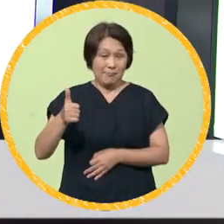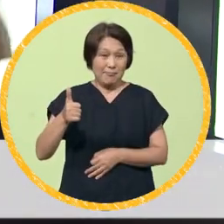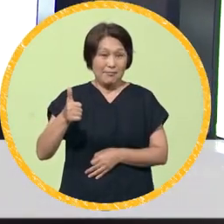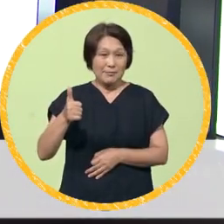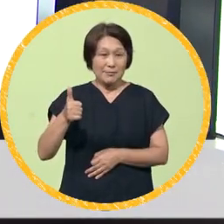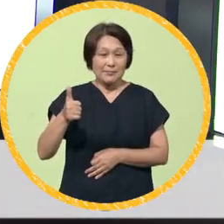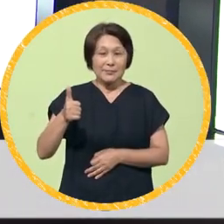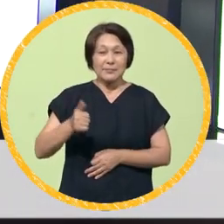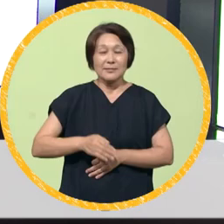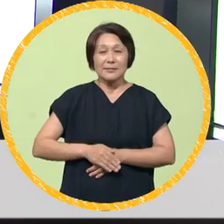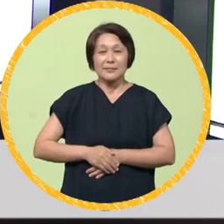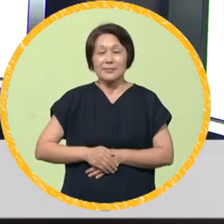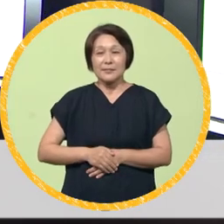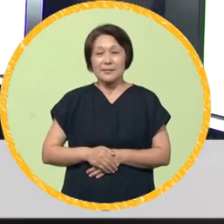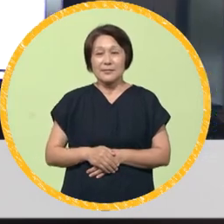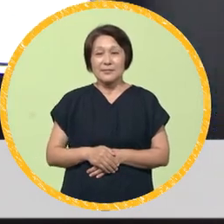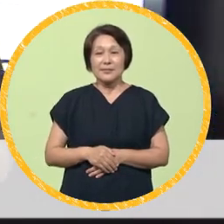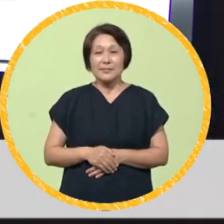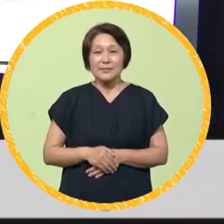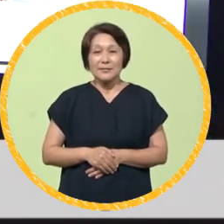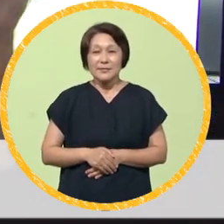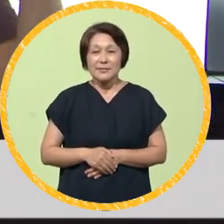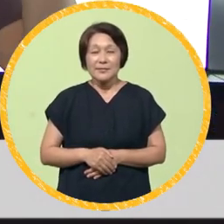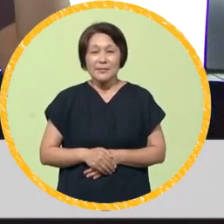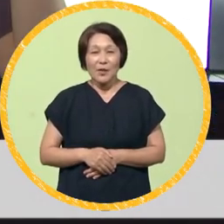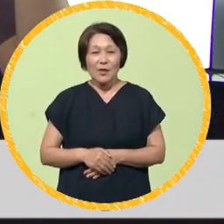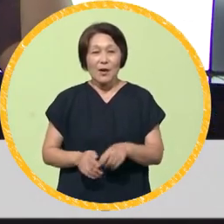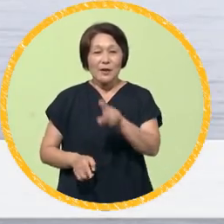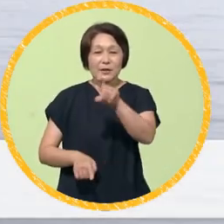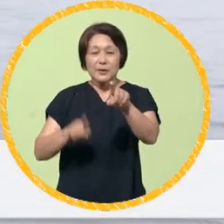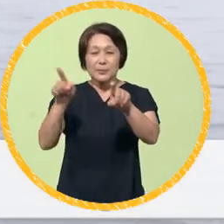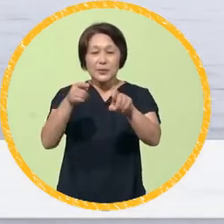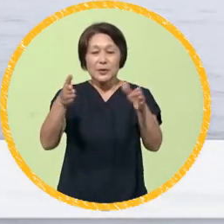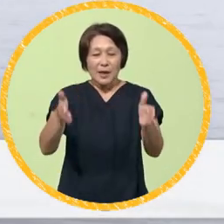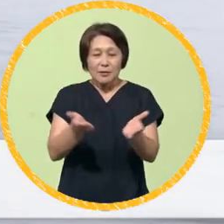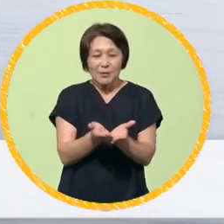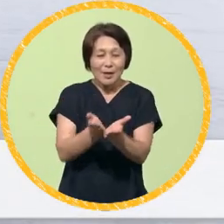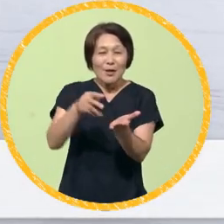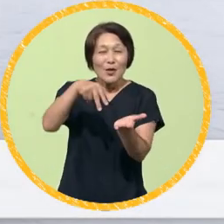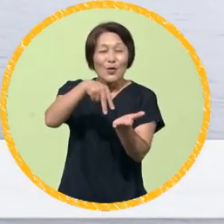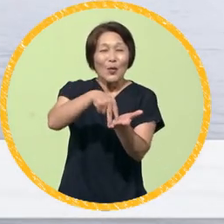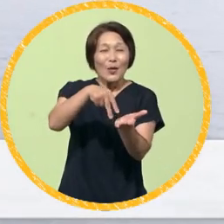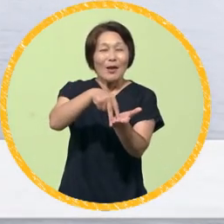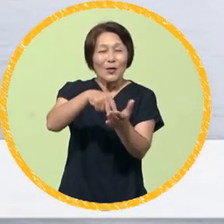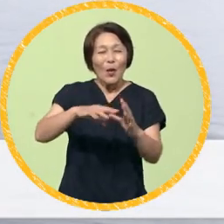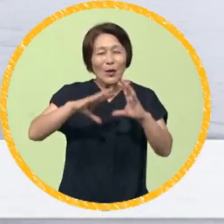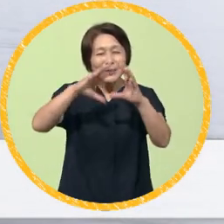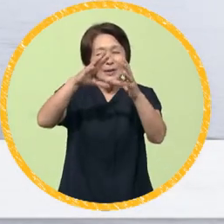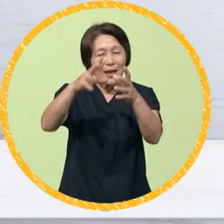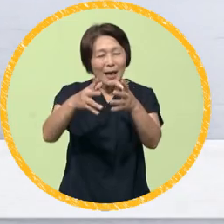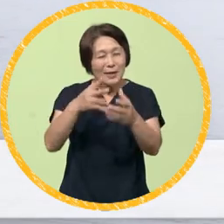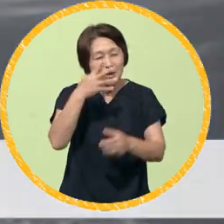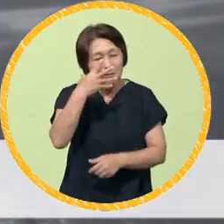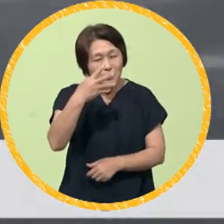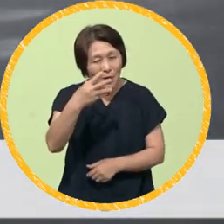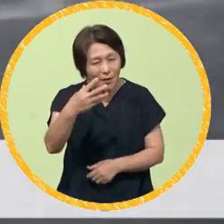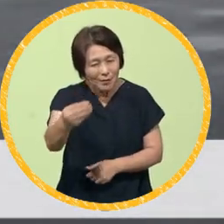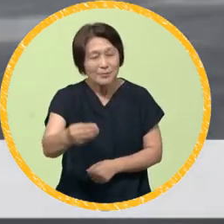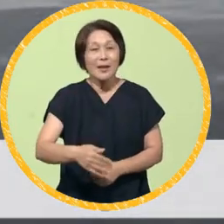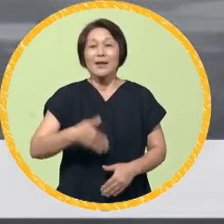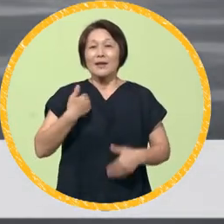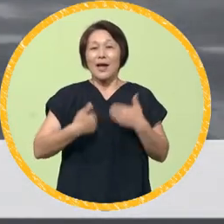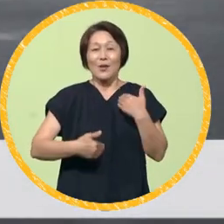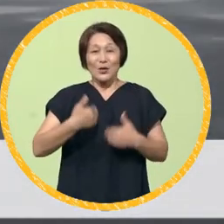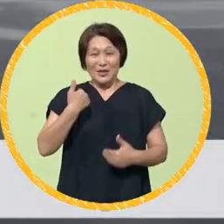様になってるんですよ。 この10分間乗ってる間にその世界観にこう入っていけるっていうのが ね、 いい ね、楽し